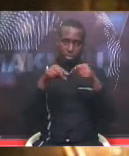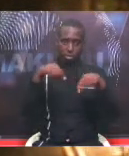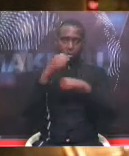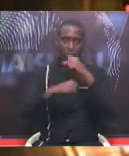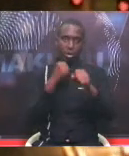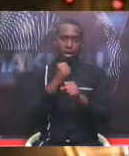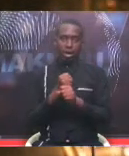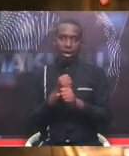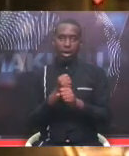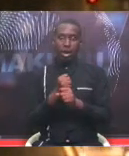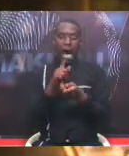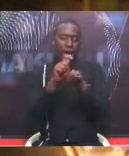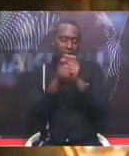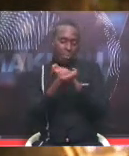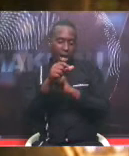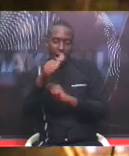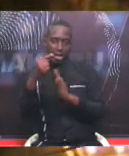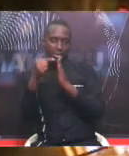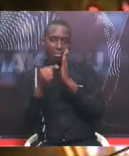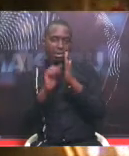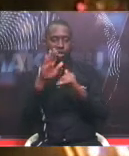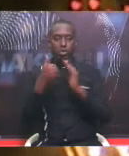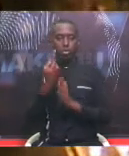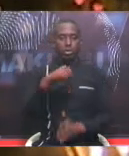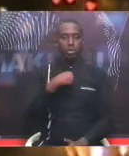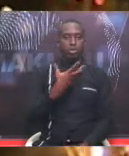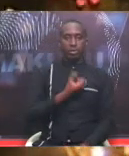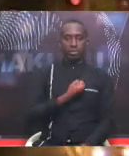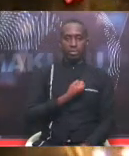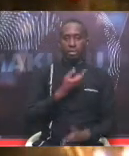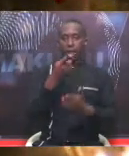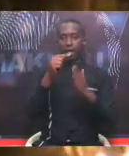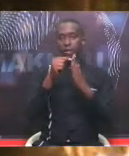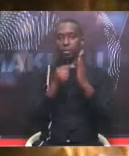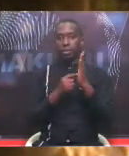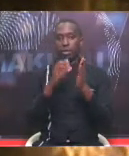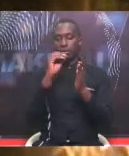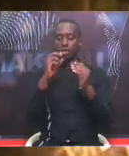mwaka arasimbura andi mabwiriza yose twari dufite. Aya ni amabwiriza